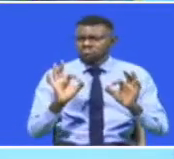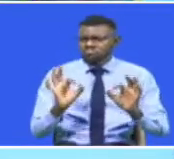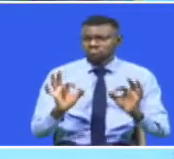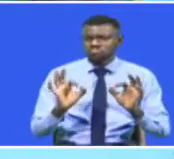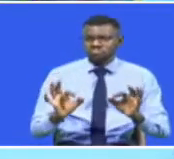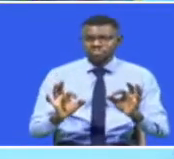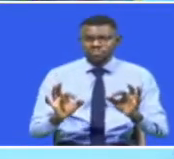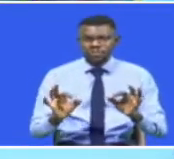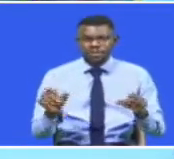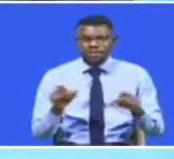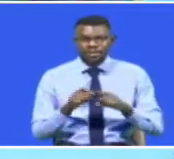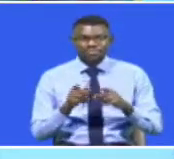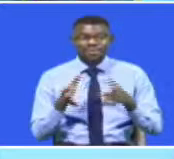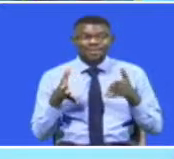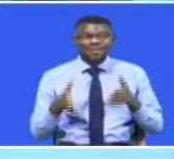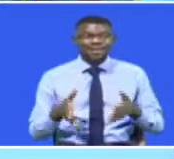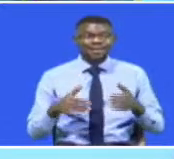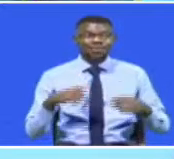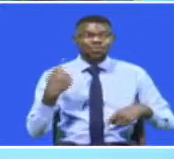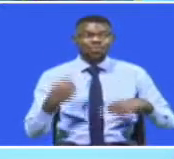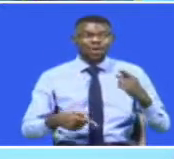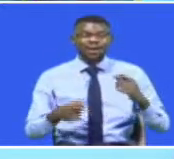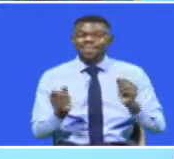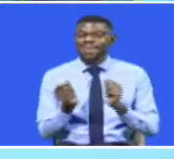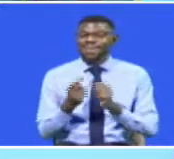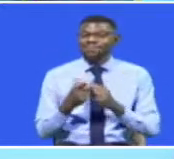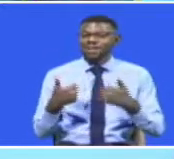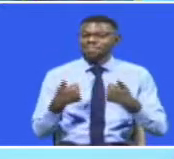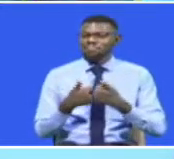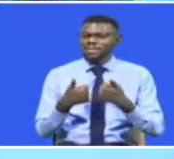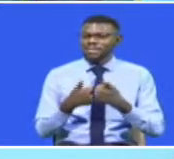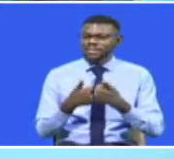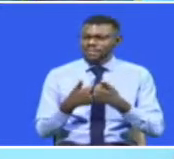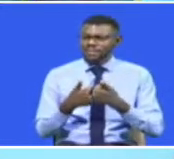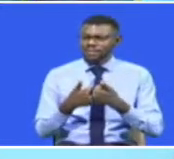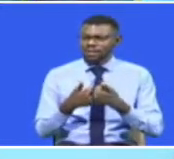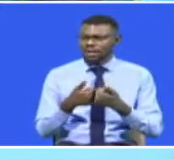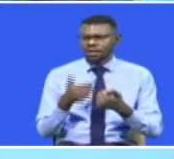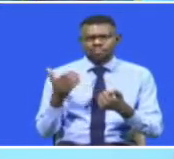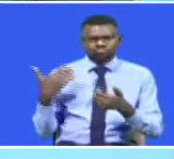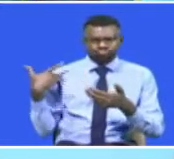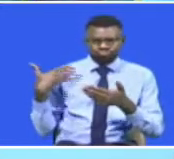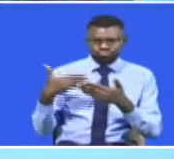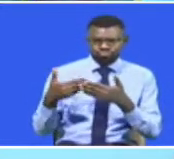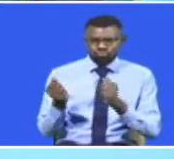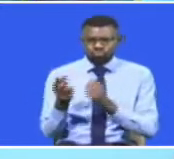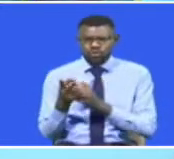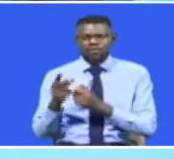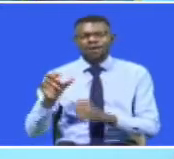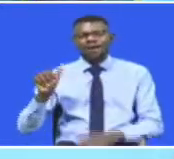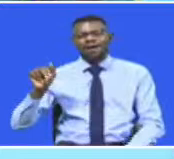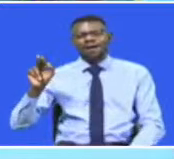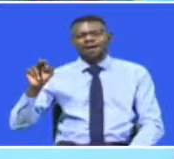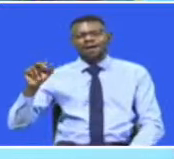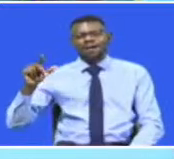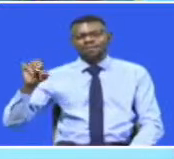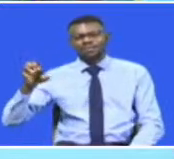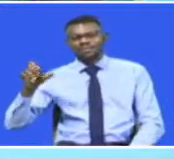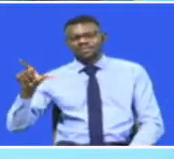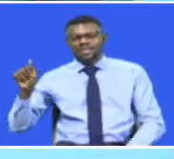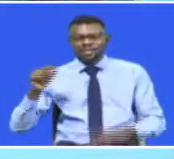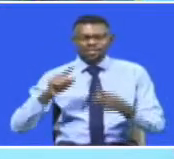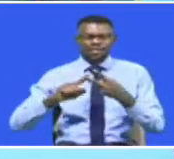na kuidhinisha ushindi wa mechi 11 kati ya 12 ilizocheza wachezaji Angela Okutoi, Cynthia